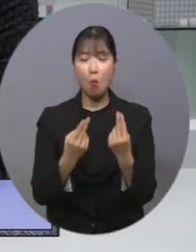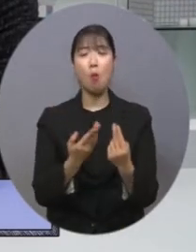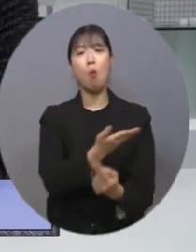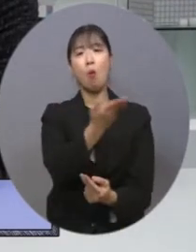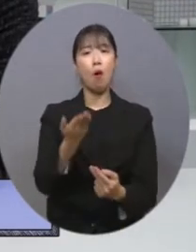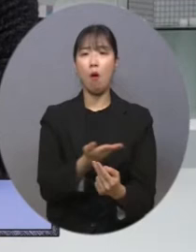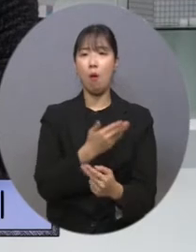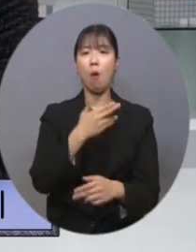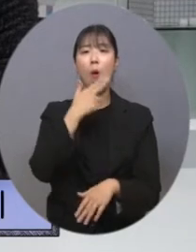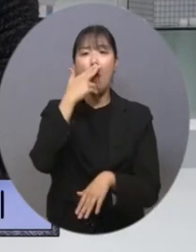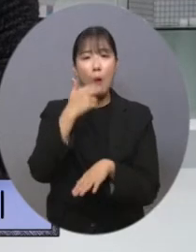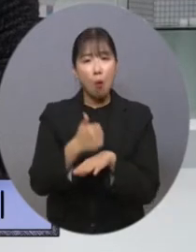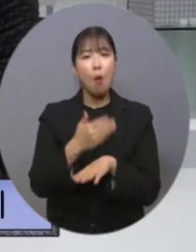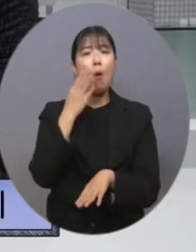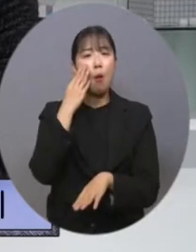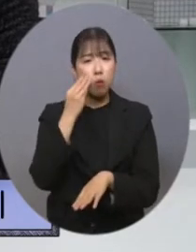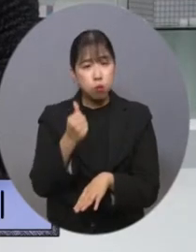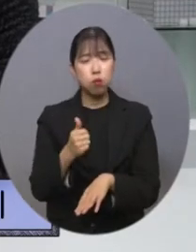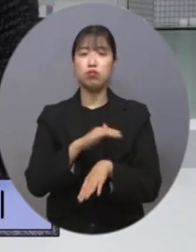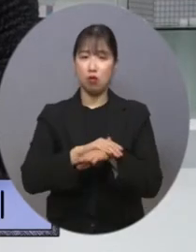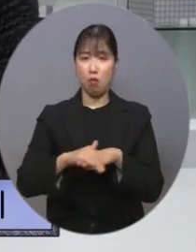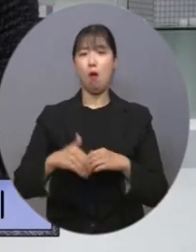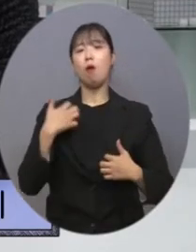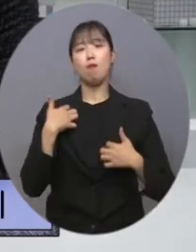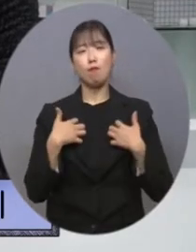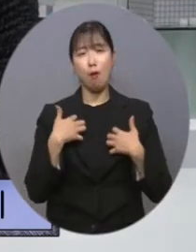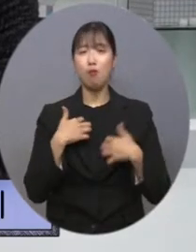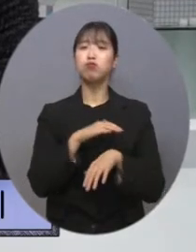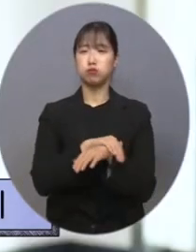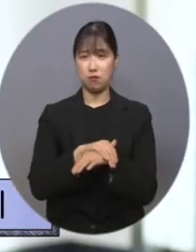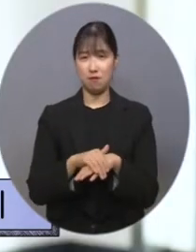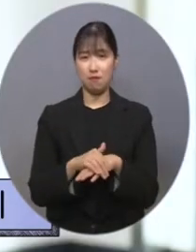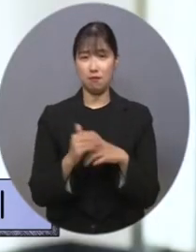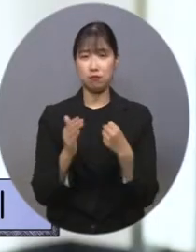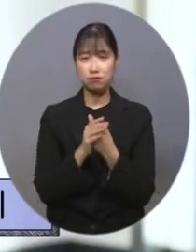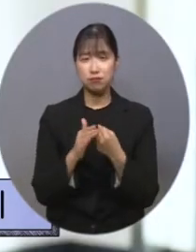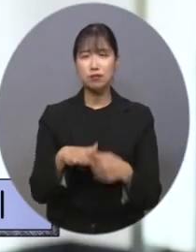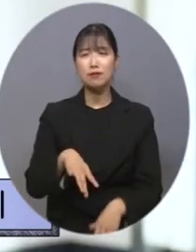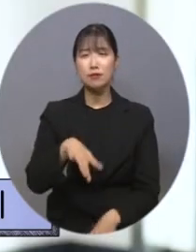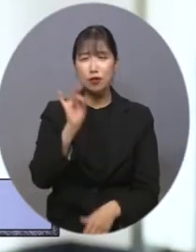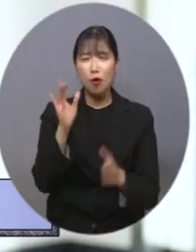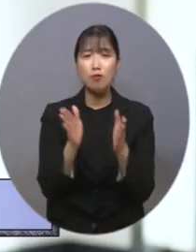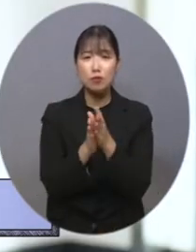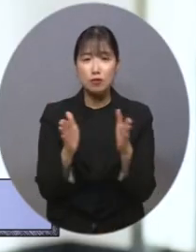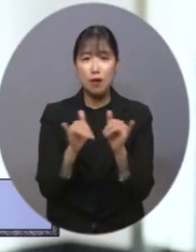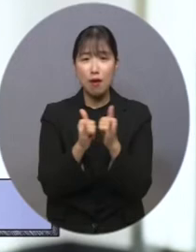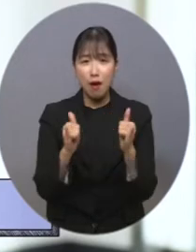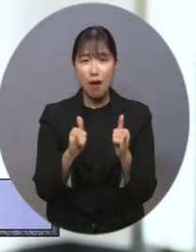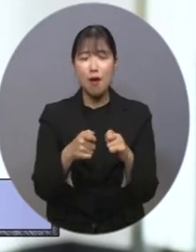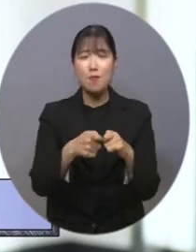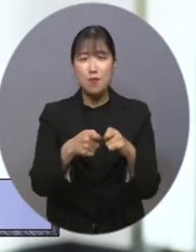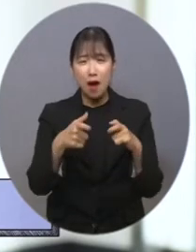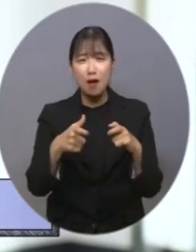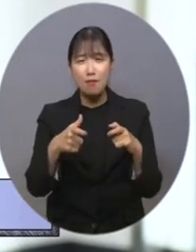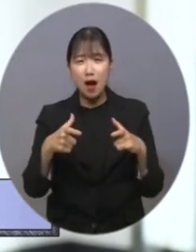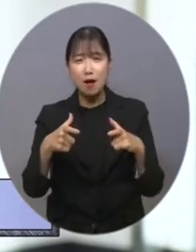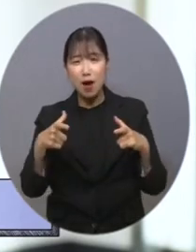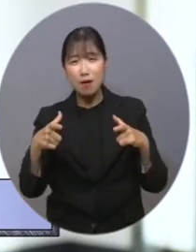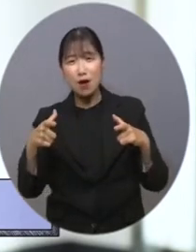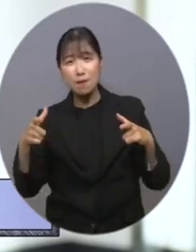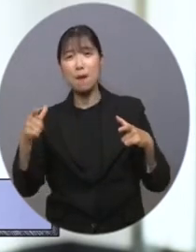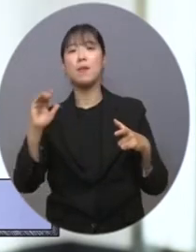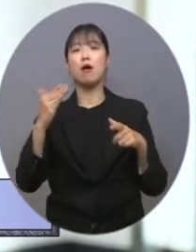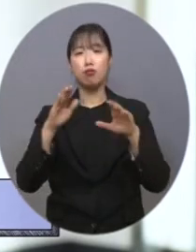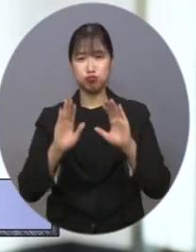잘하고 재밌게 하더라고요. 그래서 뭐 처음 시작했던 인력이 자꾸 이제 느리게 됐고 느리다 보니까 지금 현재까지 온